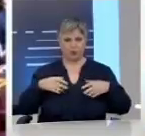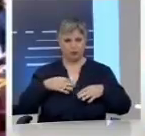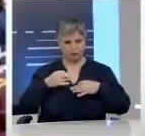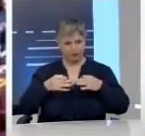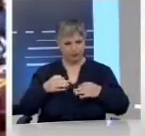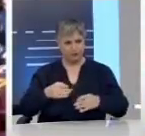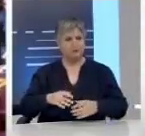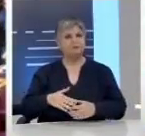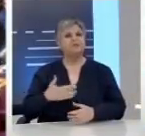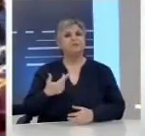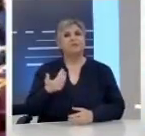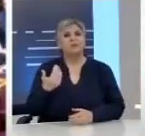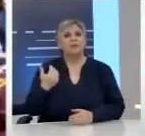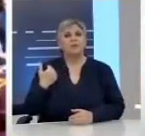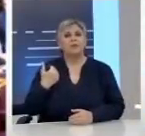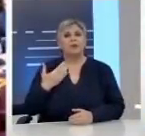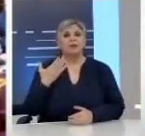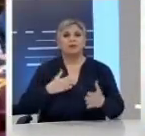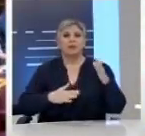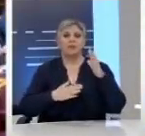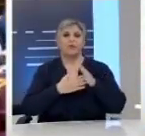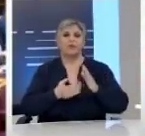ακολουθήθηκε η ομιλία του Προέδρου της Νέας Δημοκρατίας.